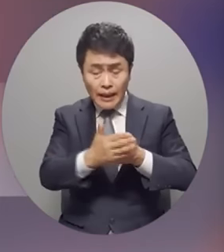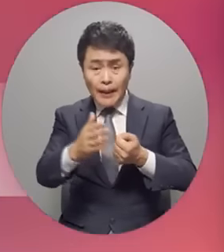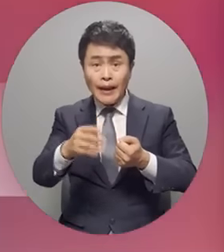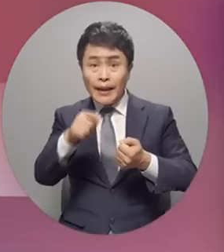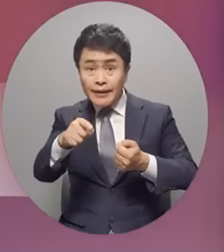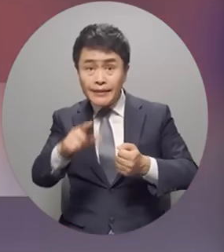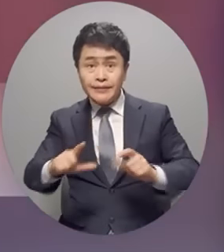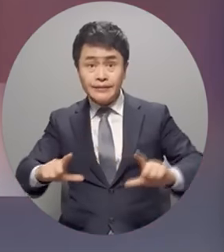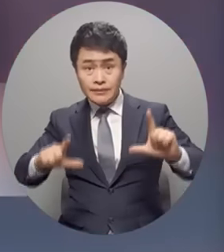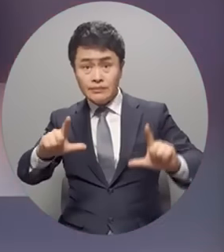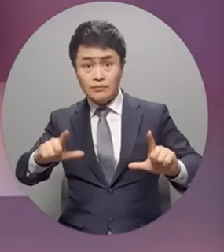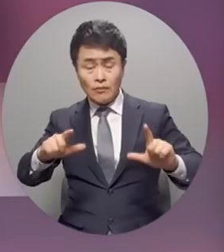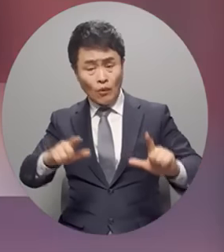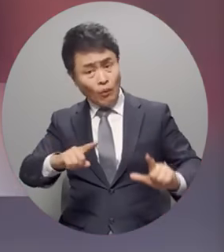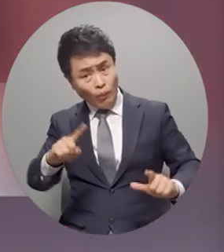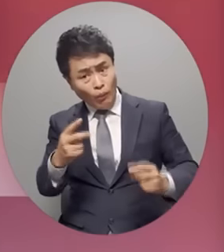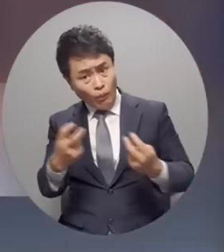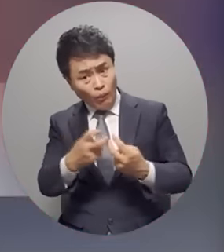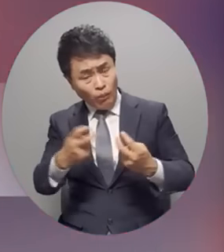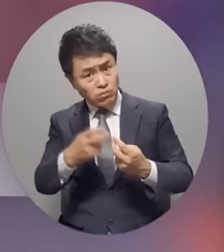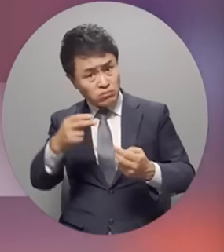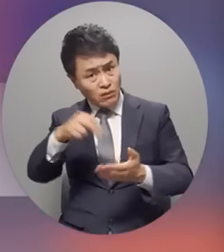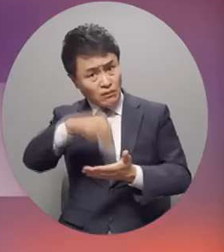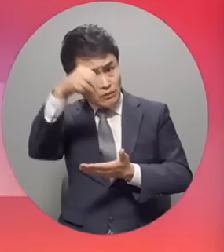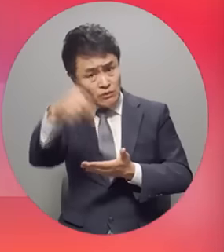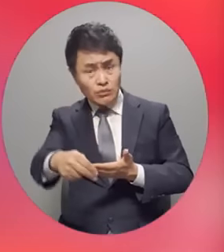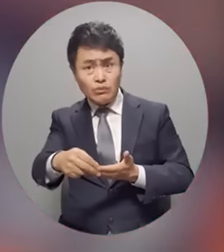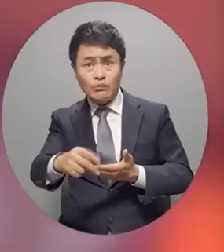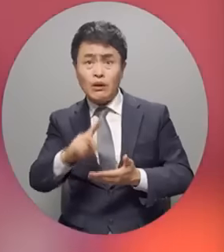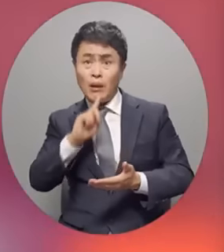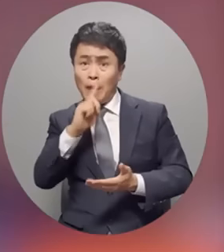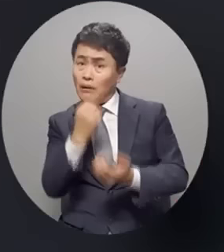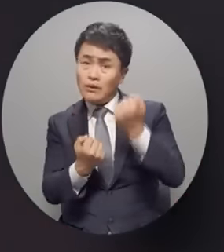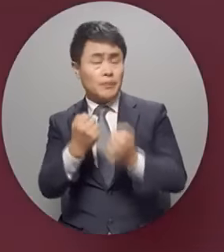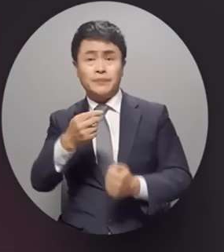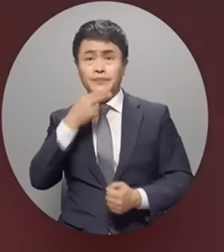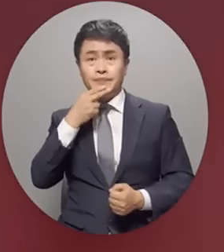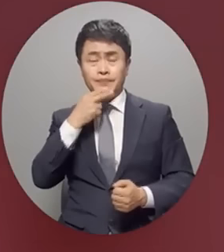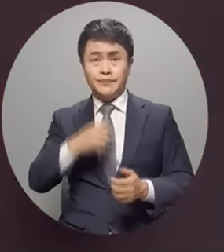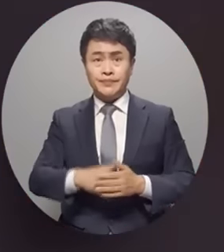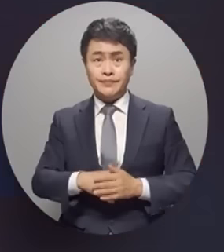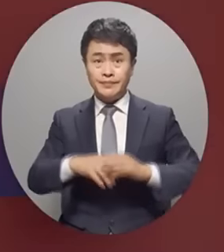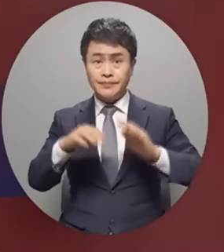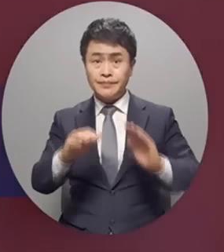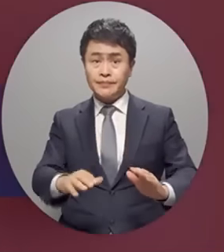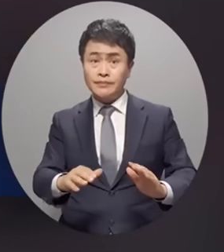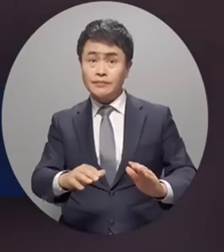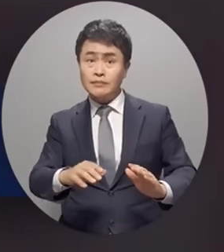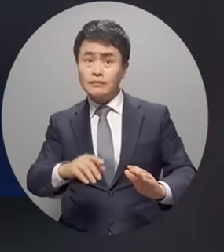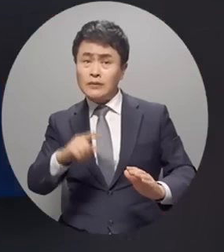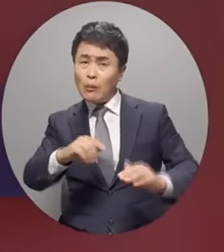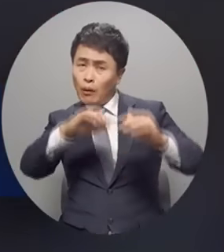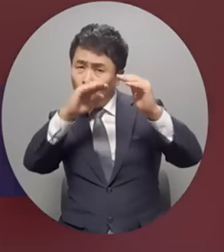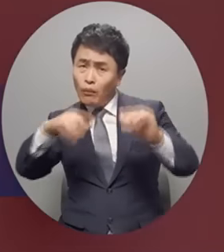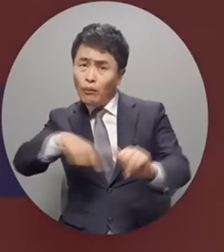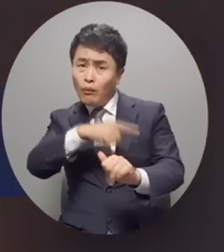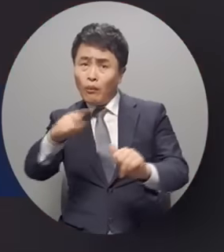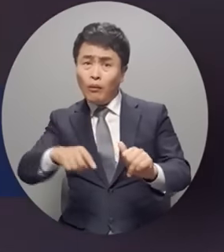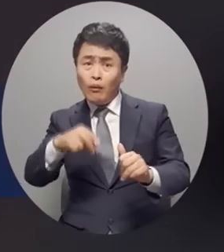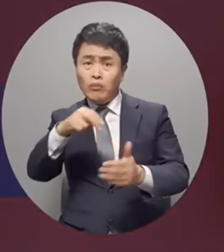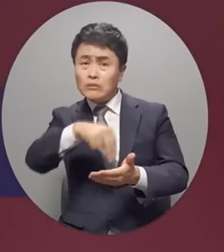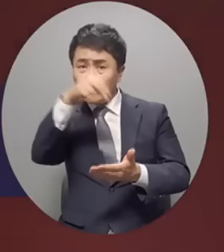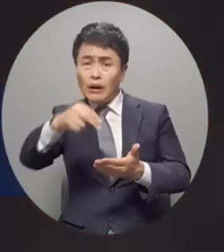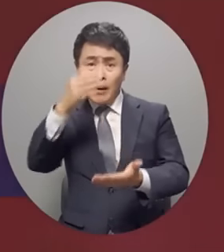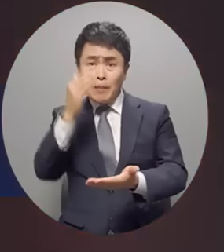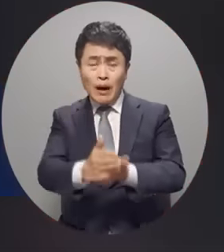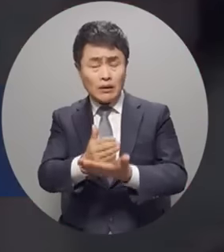당시 현장에서는 어떻게 뛰어내려야 한다는 지시는 없었습니다. 내부 상황을 모르는 거를 저희가 뛰어내려면 알아라 이거